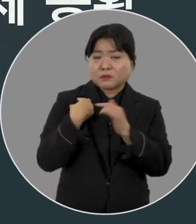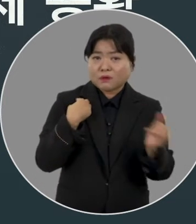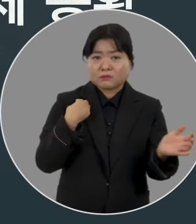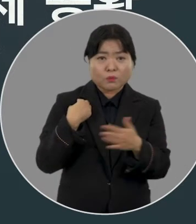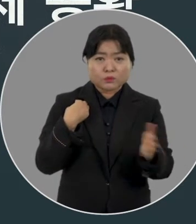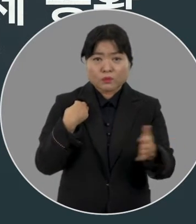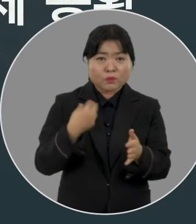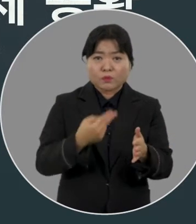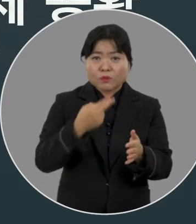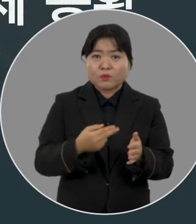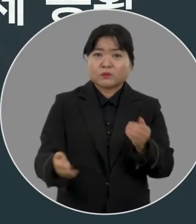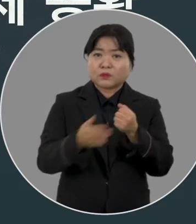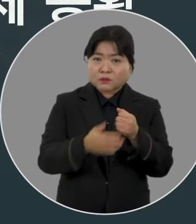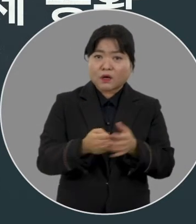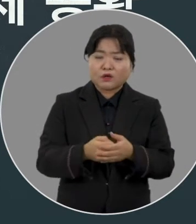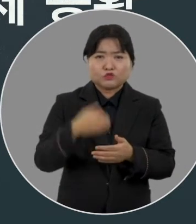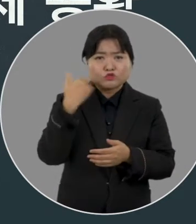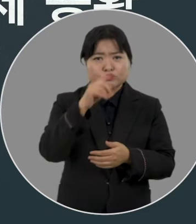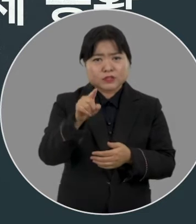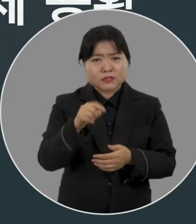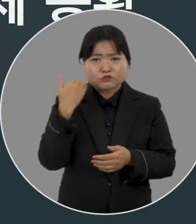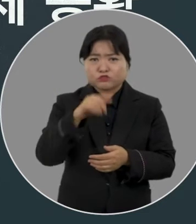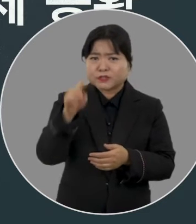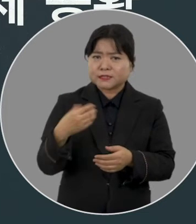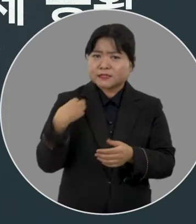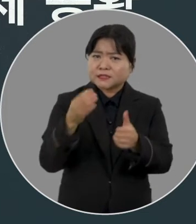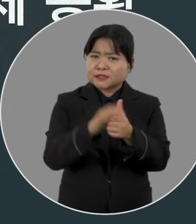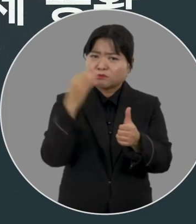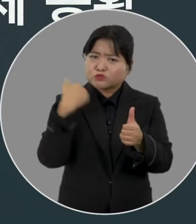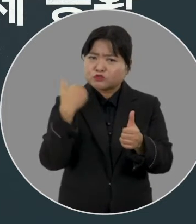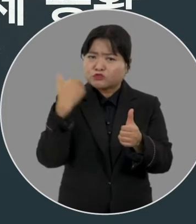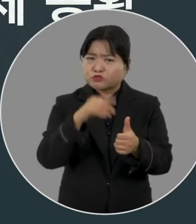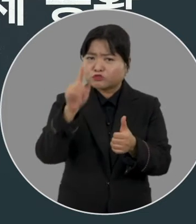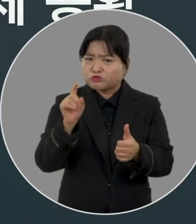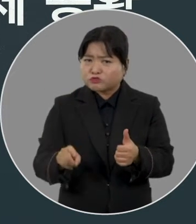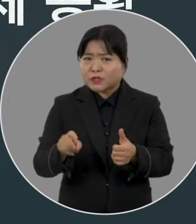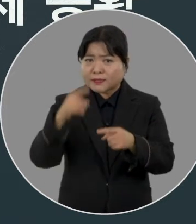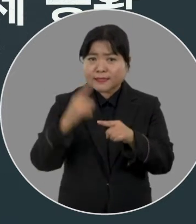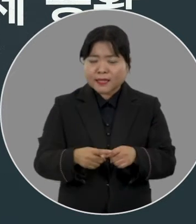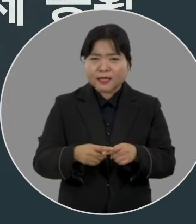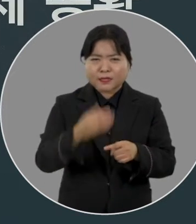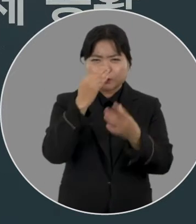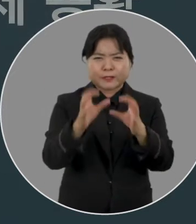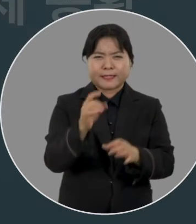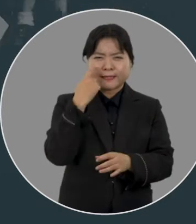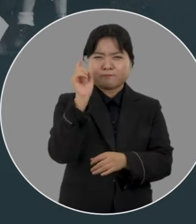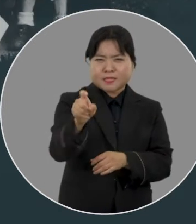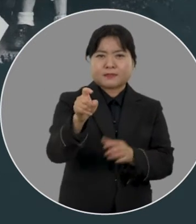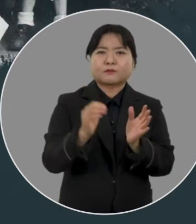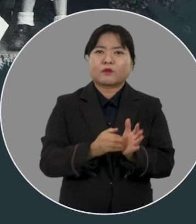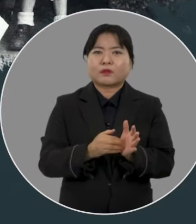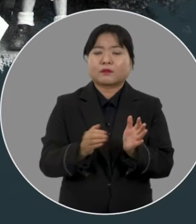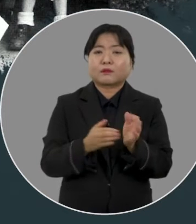안 보여요. 그러다 보니까 누구지 하면서 많은 사람들은 유대인들을 지목했고 그